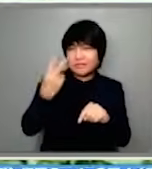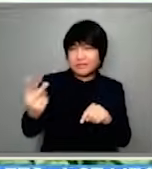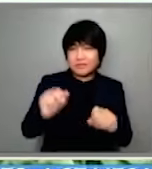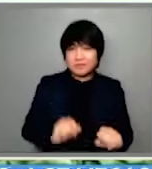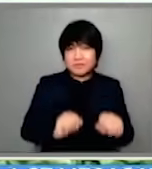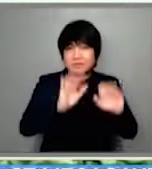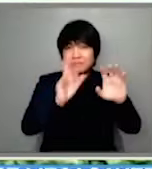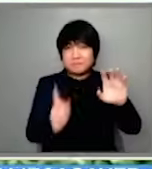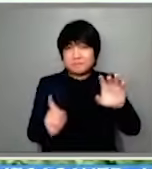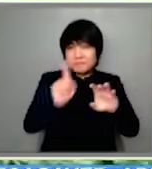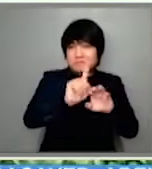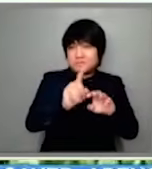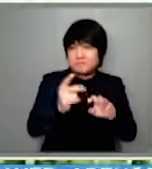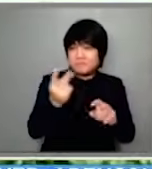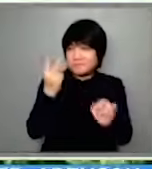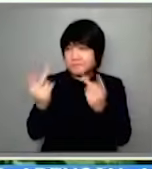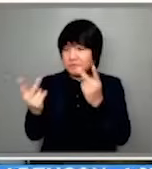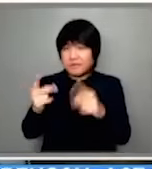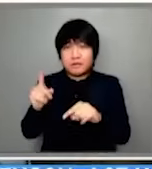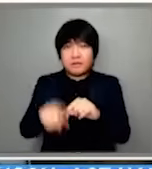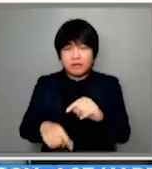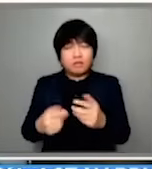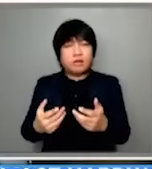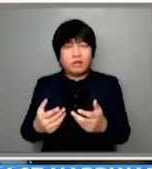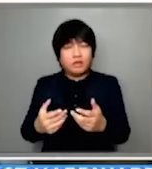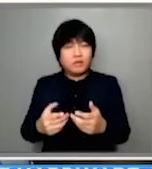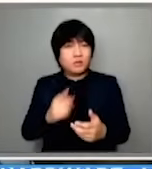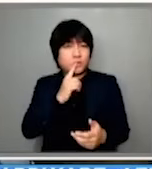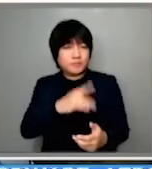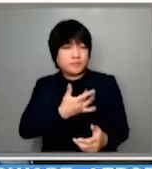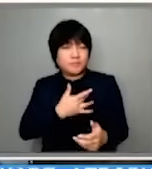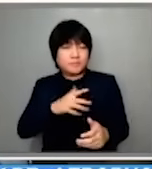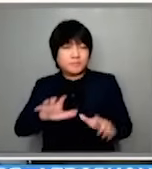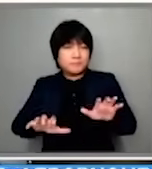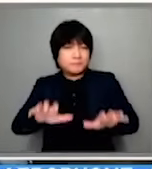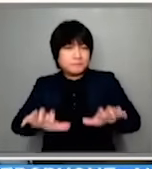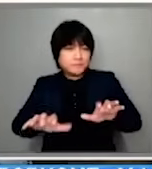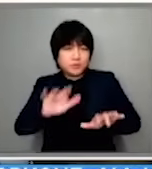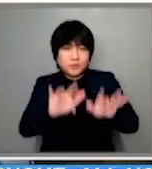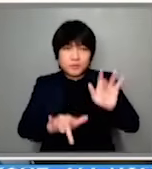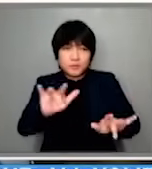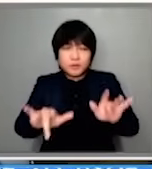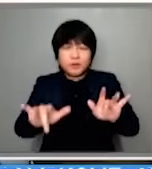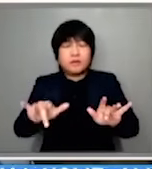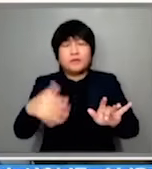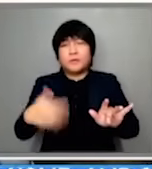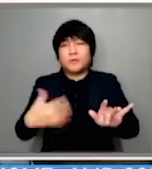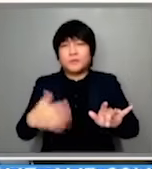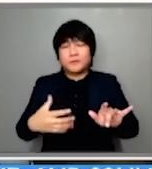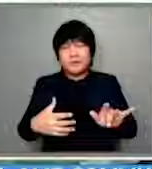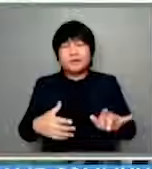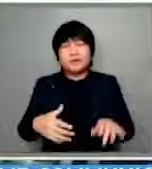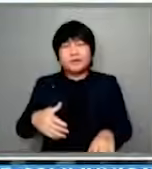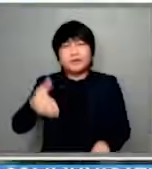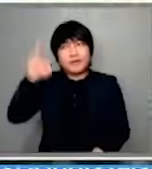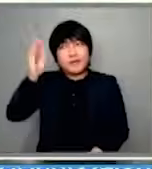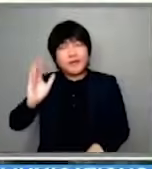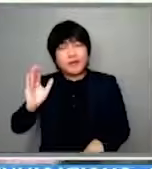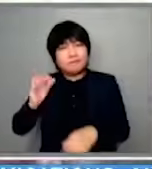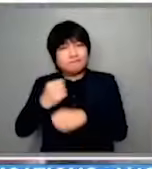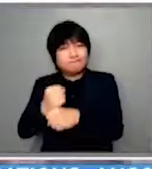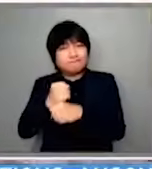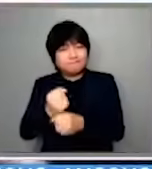sa pamamagitan ng pagkapa, yung kagandahan ng paglikha ng Diyos sa kalikasan ko.